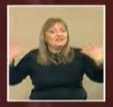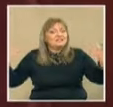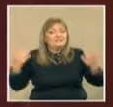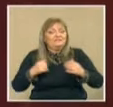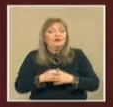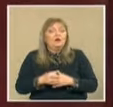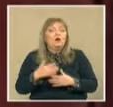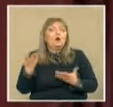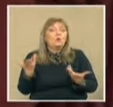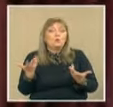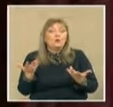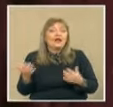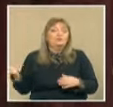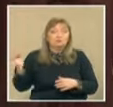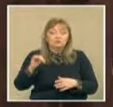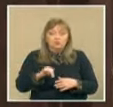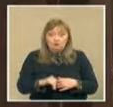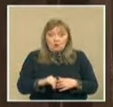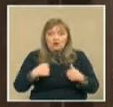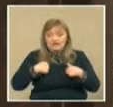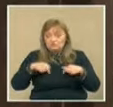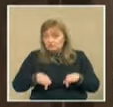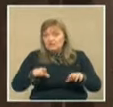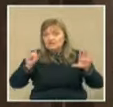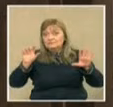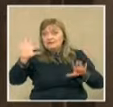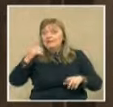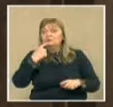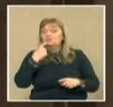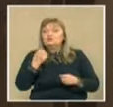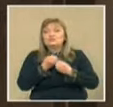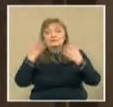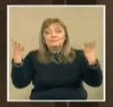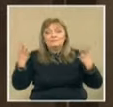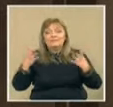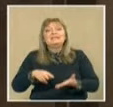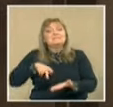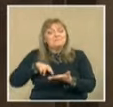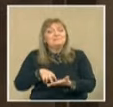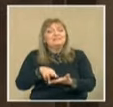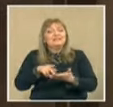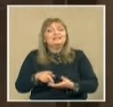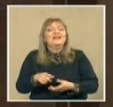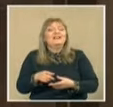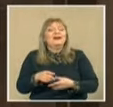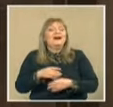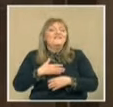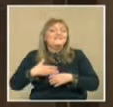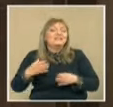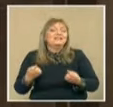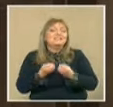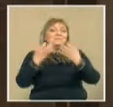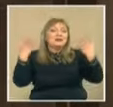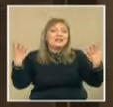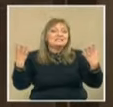Значи като дойдох, 75-та годишнина се празнуваше. Та се съм тръгнала така с едни празници.